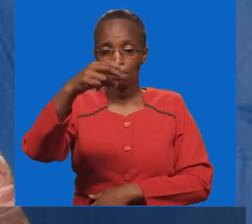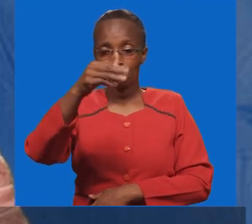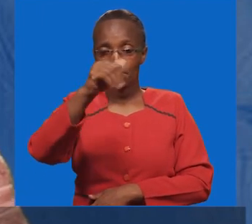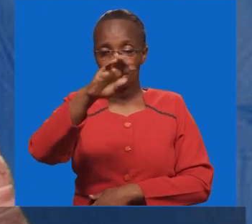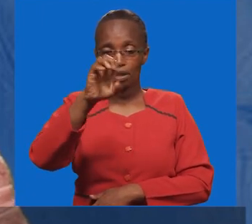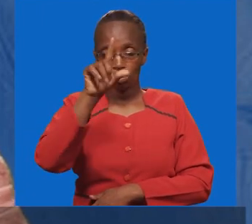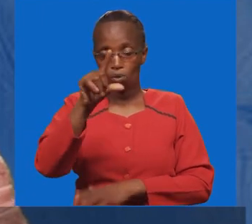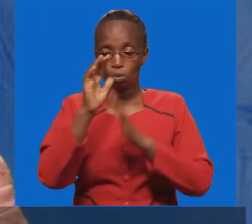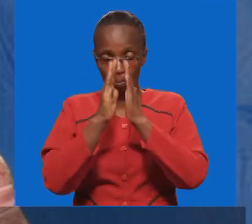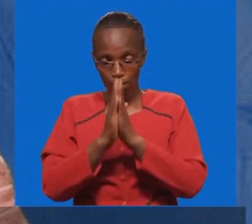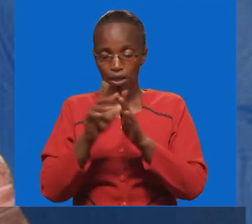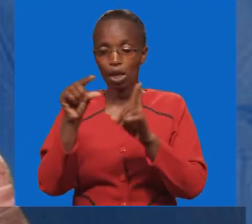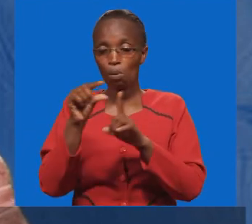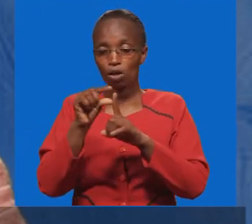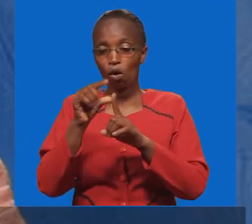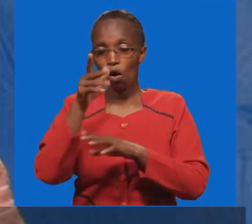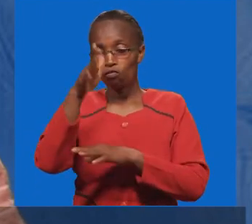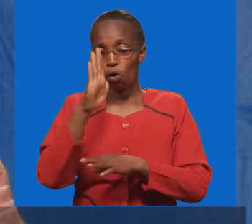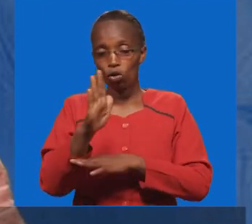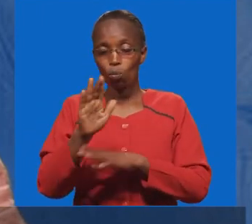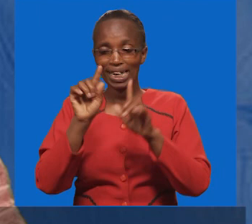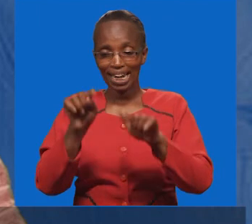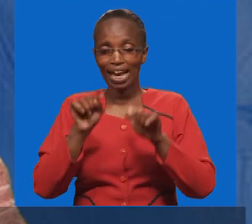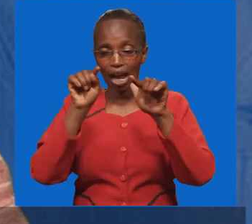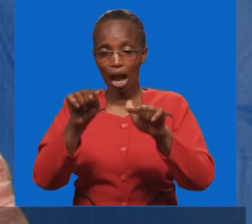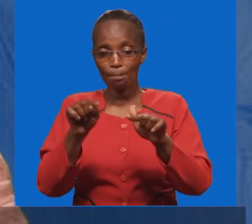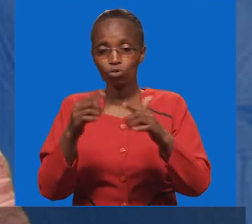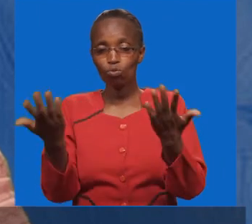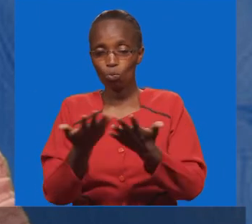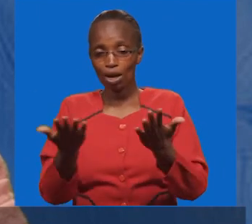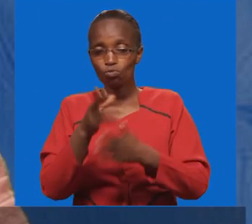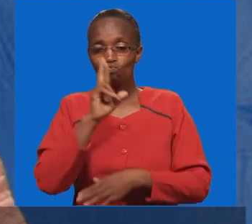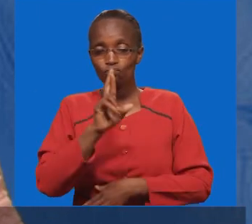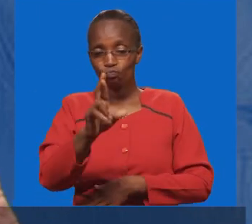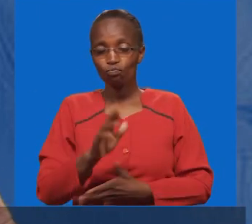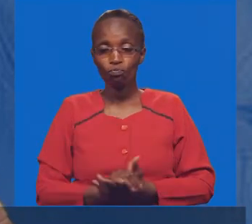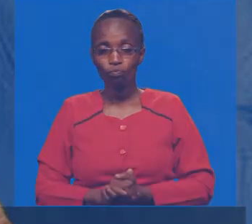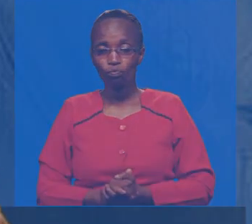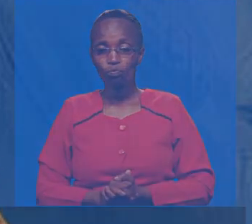yakaweze kukufikia mahali ambapo upo. Bye bye.